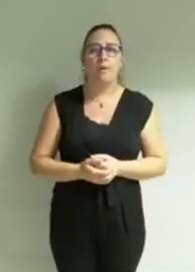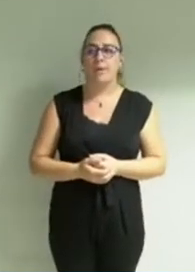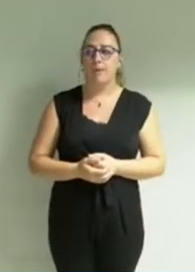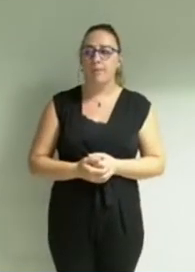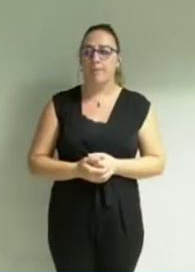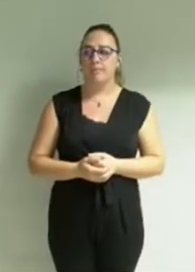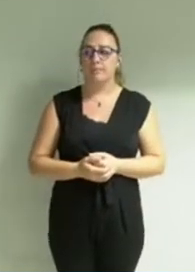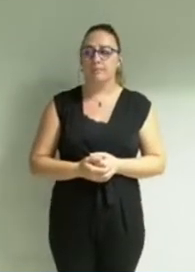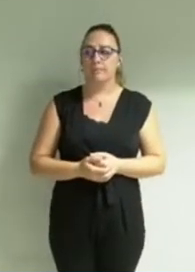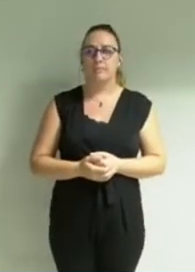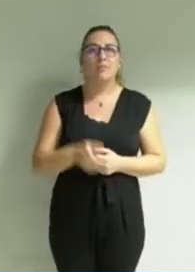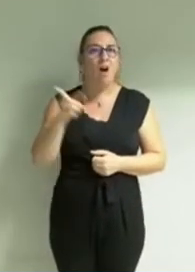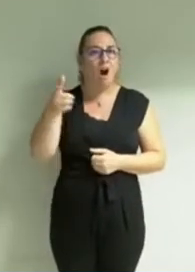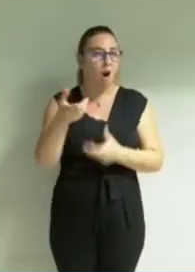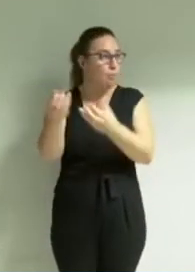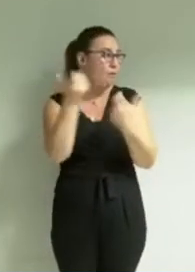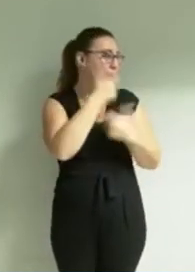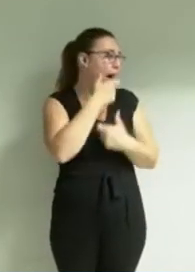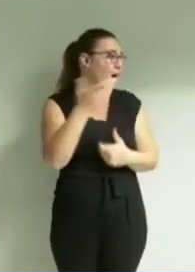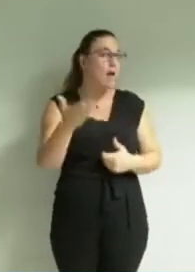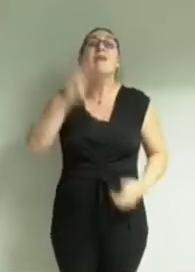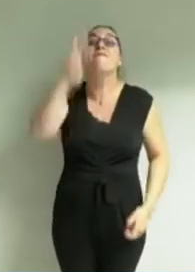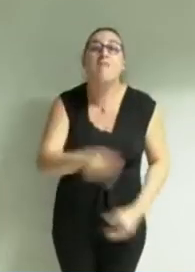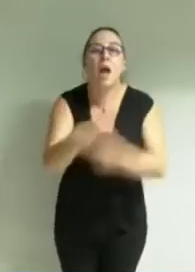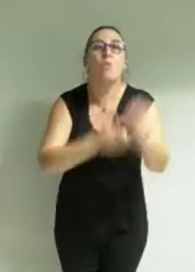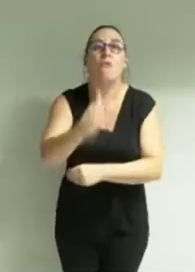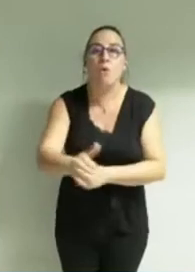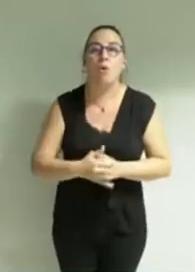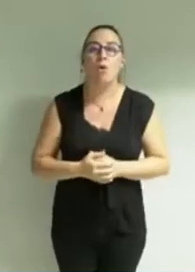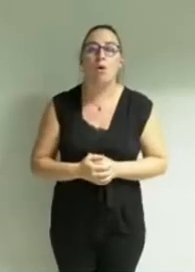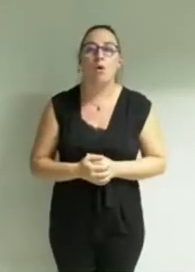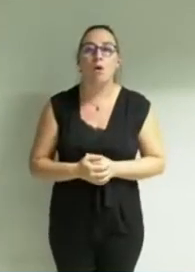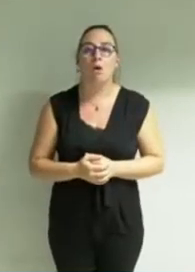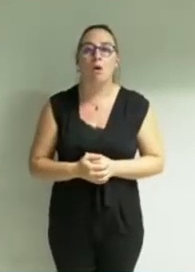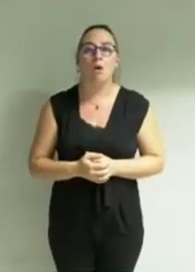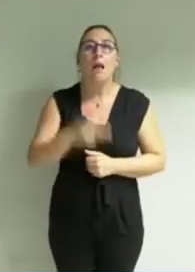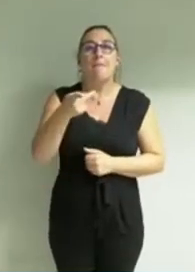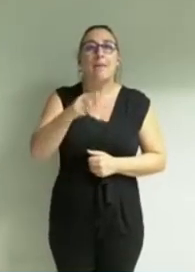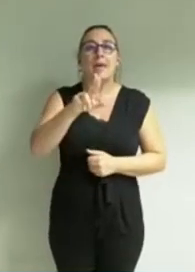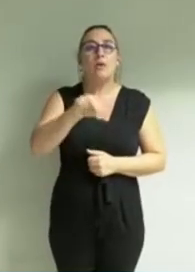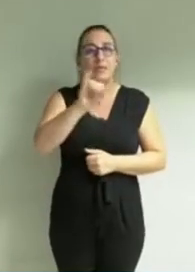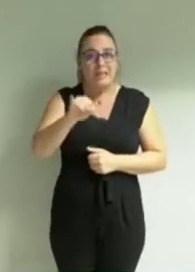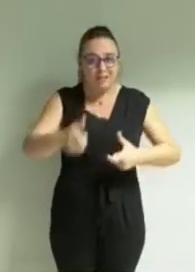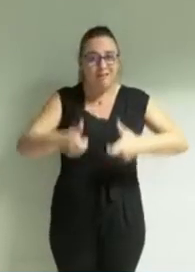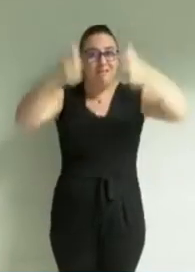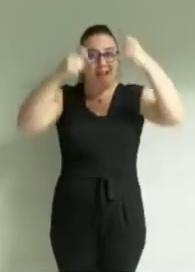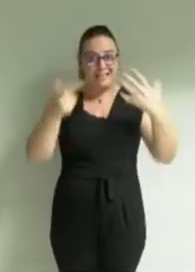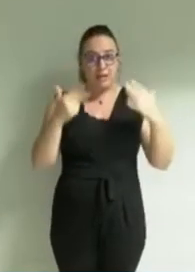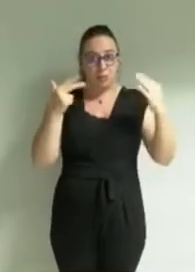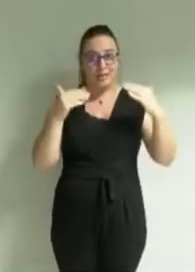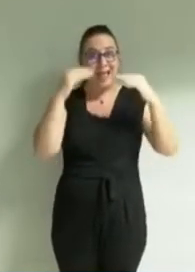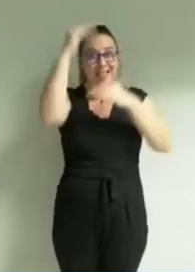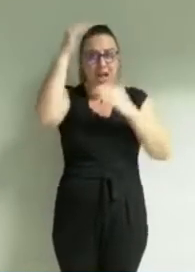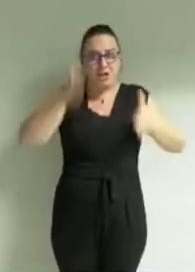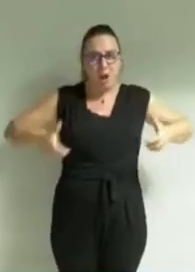Ça le fait rire, ça le fait marrer. C'est vrai ou c'est faux? Votre PLUI prévoit des immeubles de 7-8 étages tout le